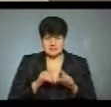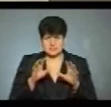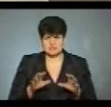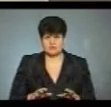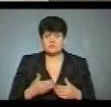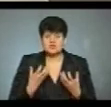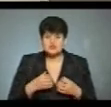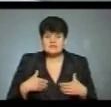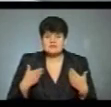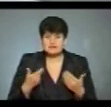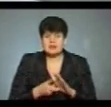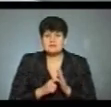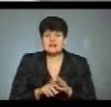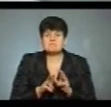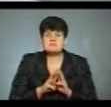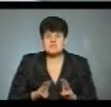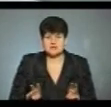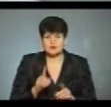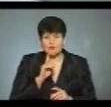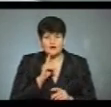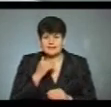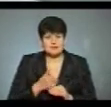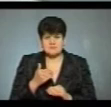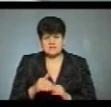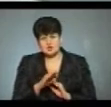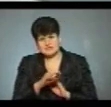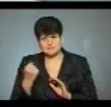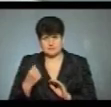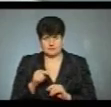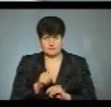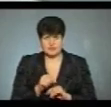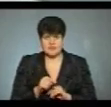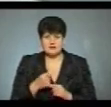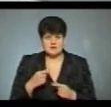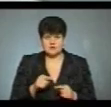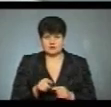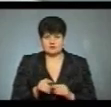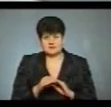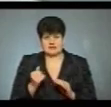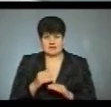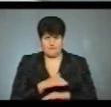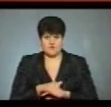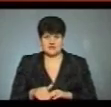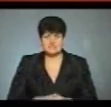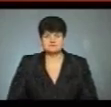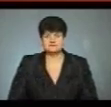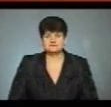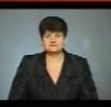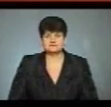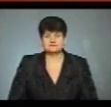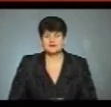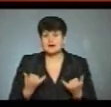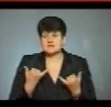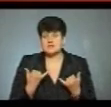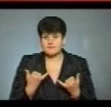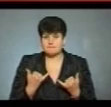ще звертаємося до Кабінету міністрів, допоки не пізно, відкликати його. Інакше, щоб його не відкликала вулиця. Зараз яка може бути